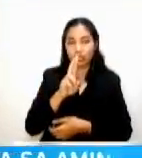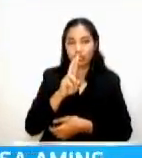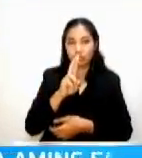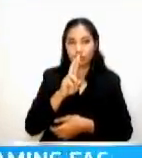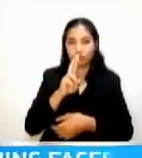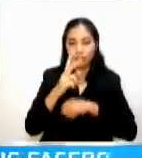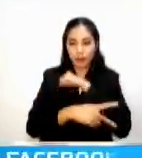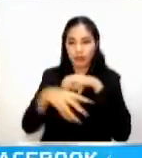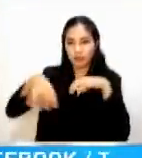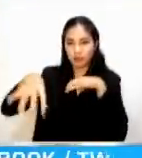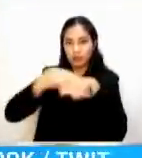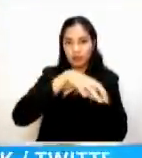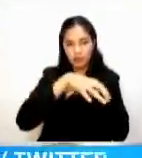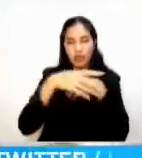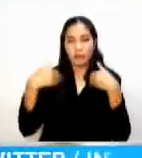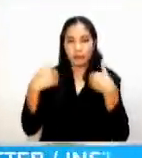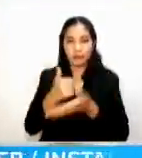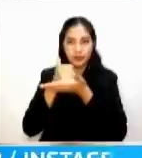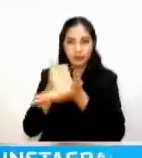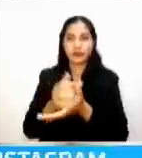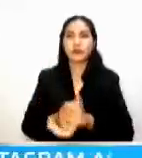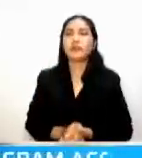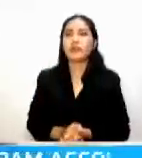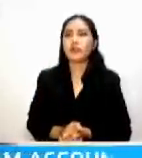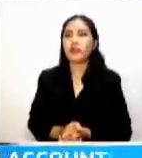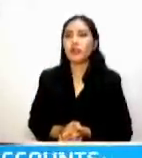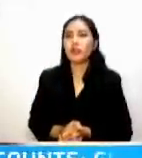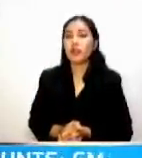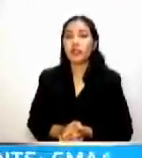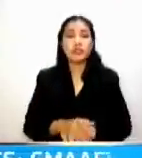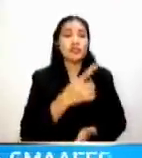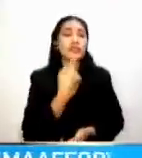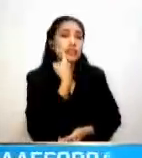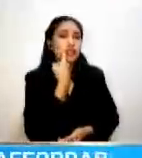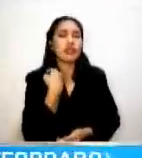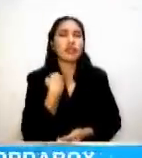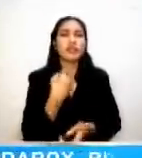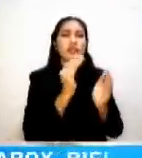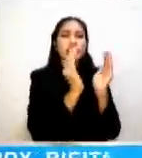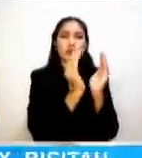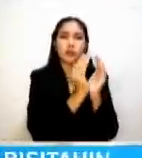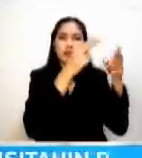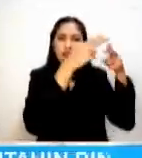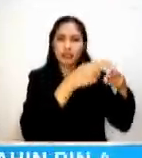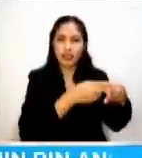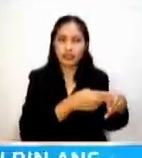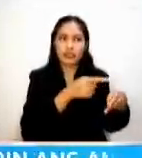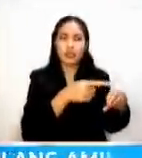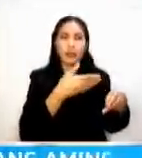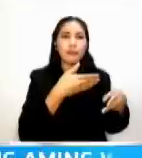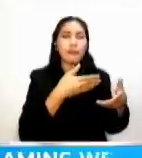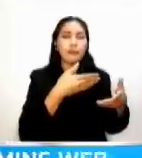yung listahan ng DSWD, malaking tulong, pero yun din na naging basis ng ibang LGUs para mamigay ngayon. Although nadagdagan na apparently yung ibang